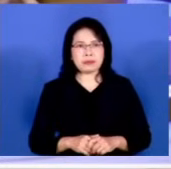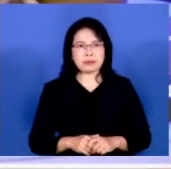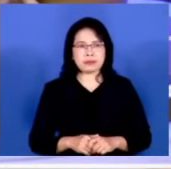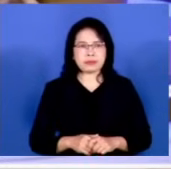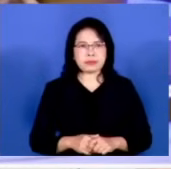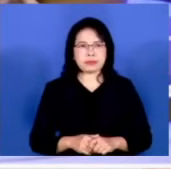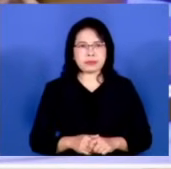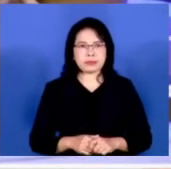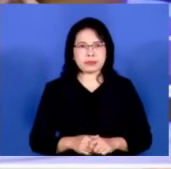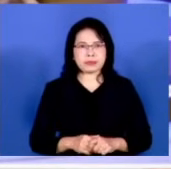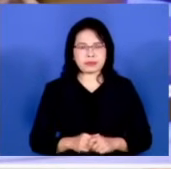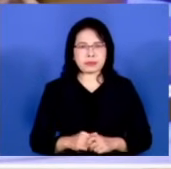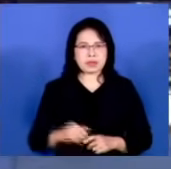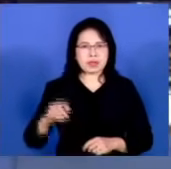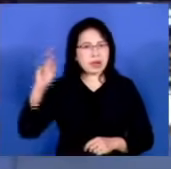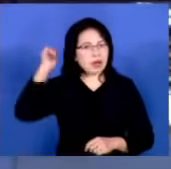Megawati tidak akan berubah terkait dengan itu